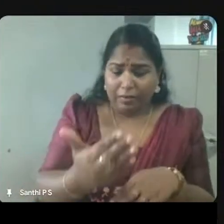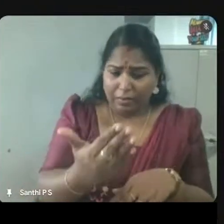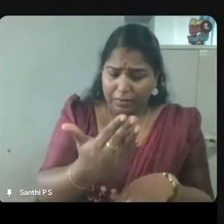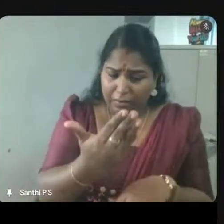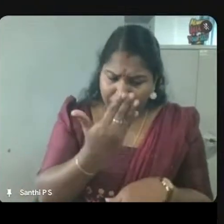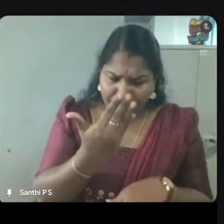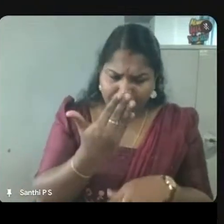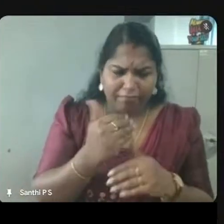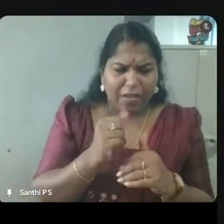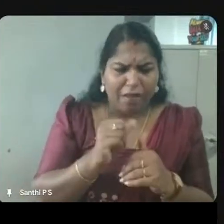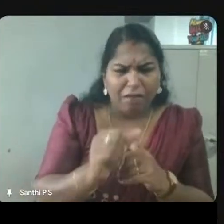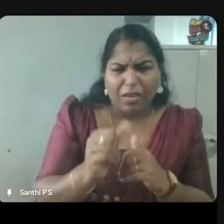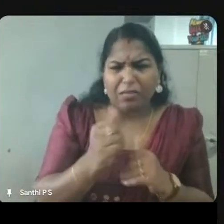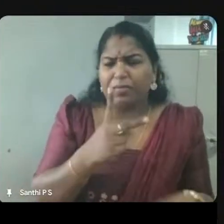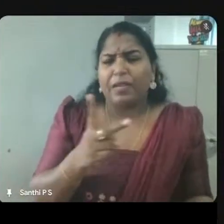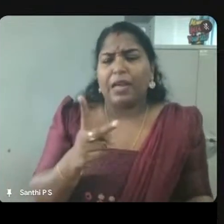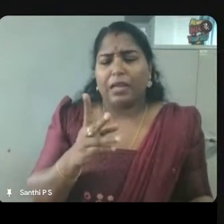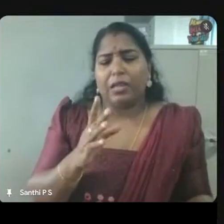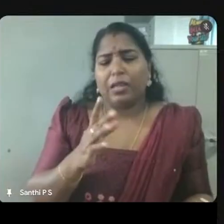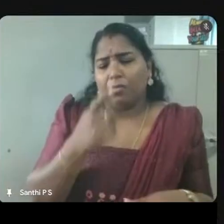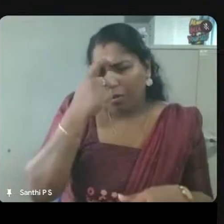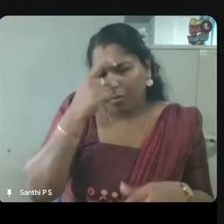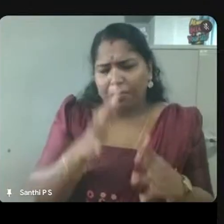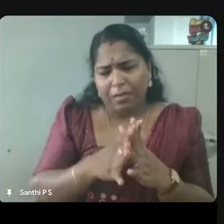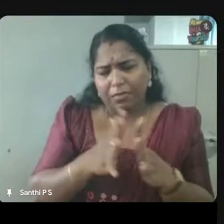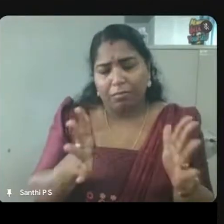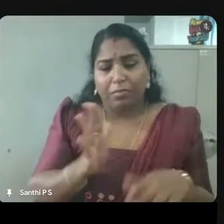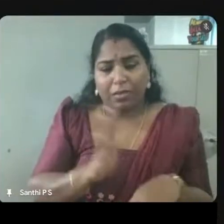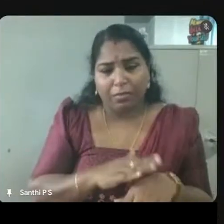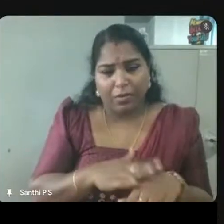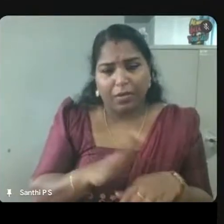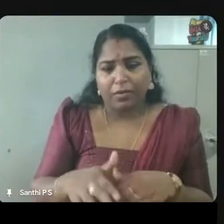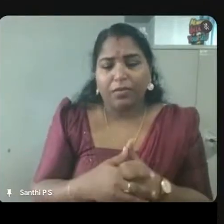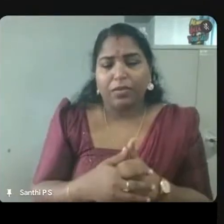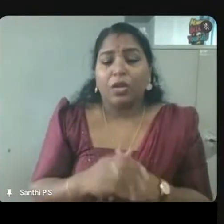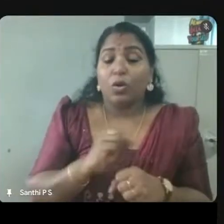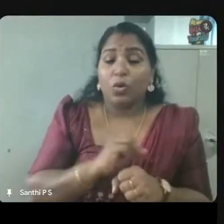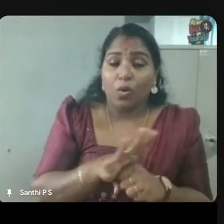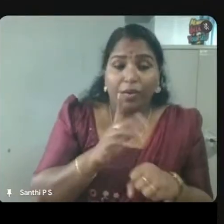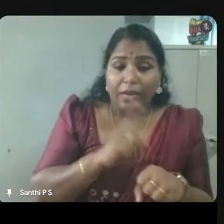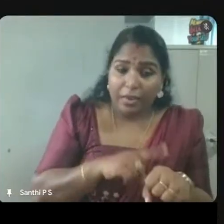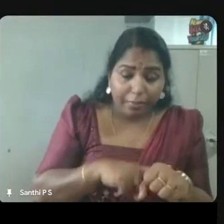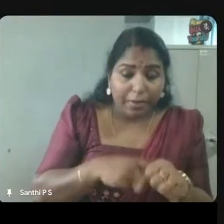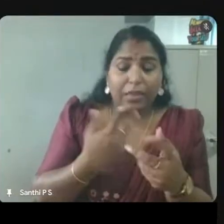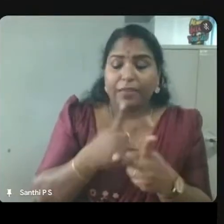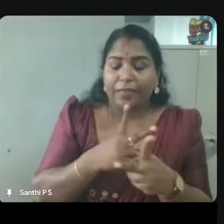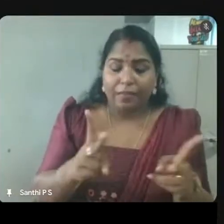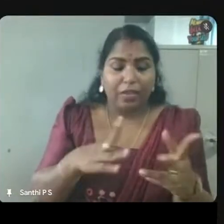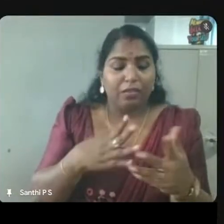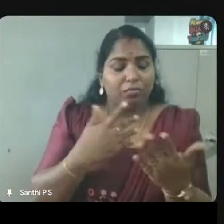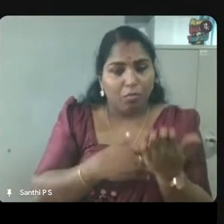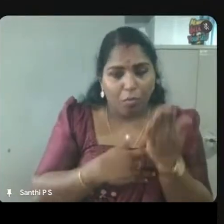നല്ല വെളിച്ചത്തിൽ ഇരിക്കുക. ഓക്കെ, സോ നമ്മൾ ഈ കോവിഡ് സമയത്തൊക്കെ ഒരുപാട് ഈ നിയർ ഗാഡ്ജറ്റ്സ് യൂസ് ചെയ്തത് കൊണ്ടും വീട്ടിന്റെ പുറത്ത് പോവാതിരുന്ന്,